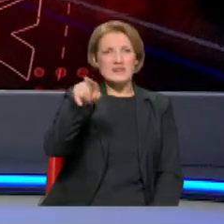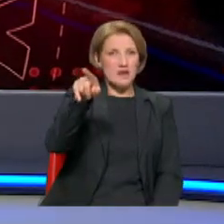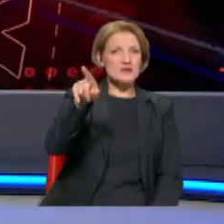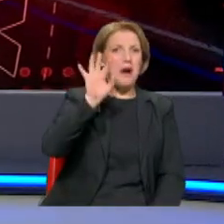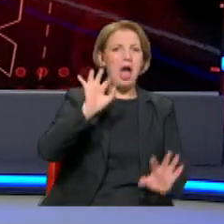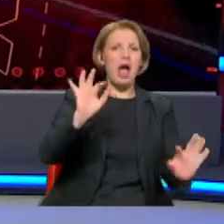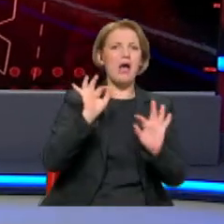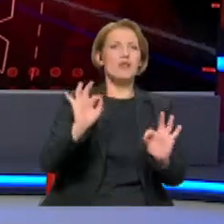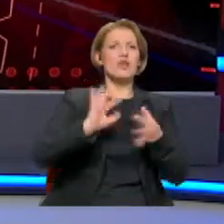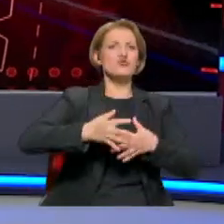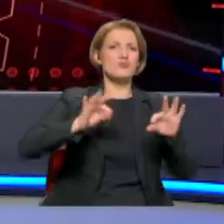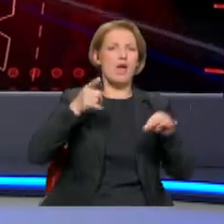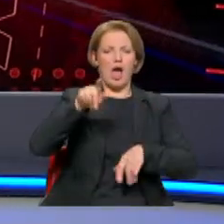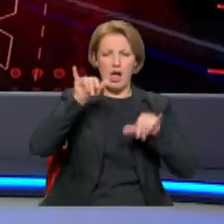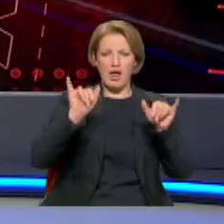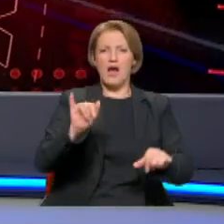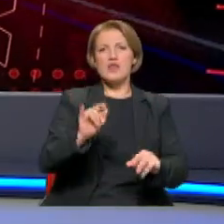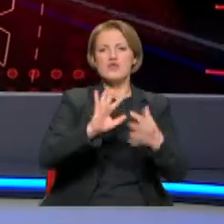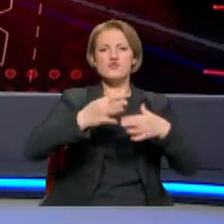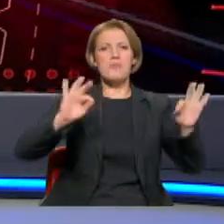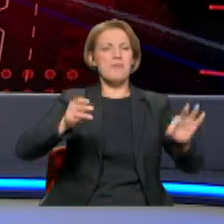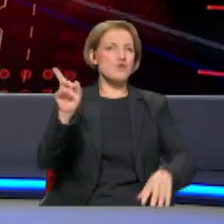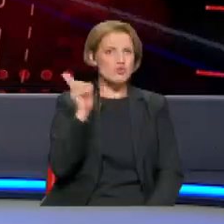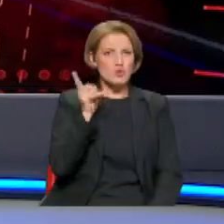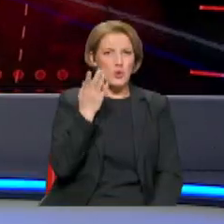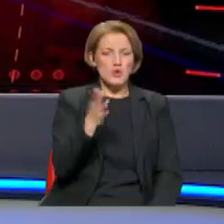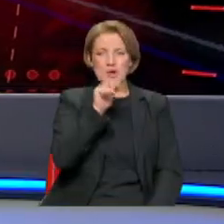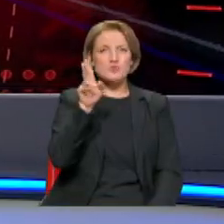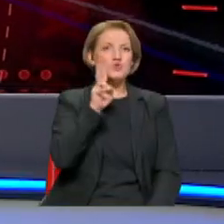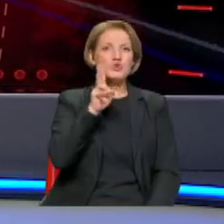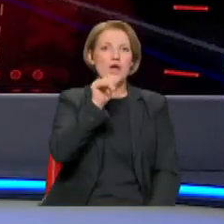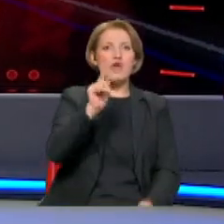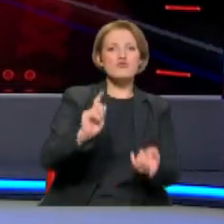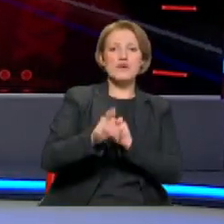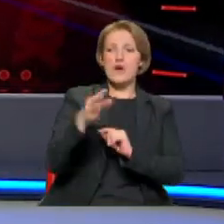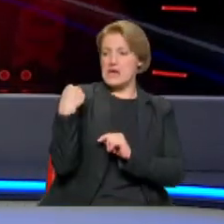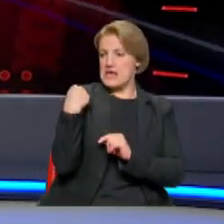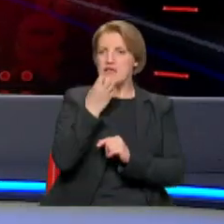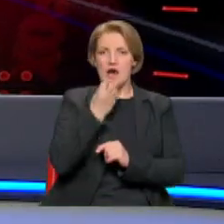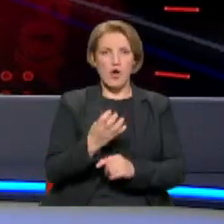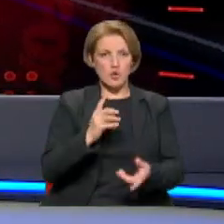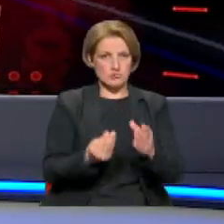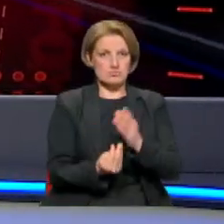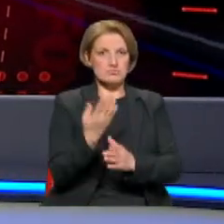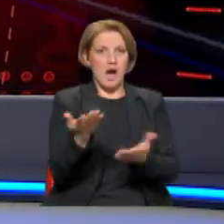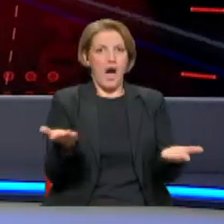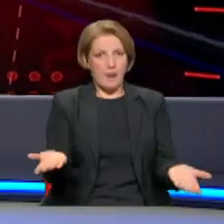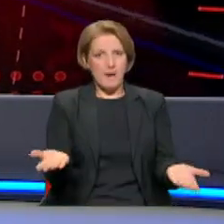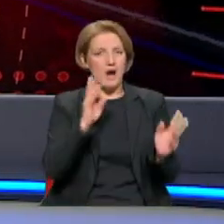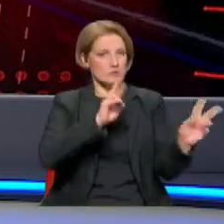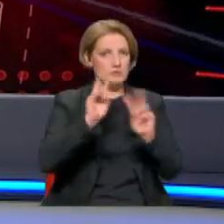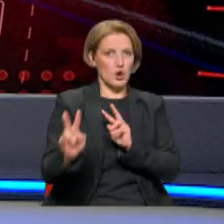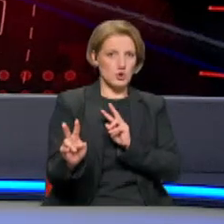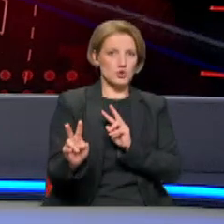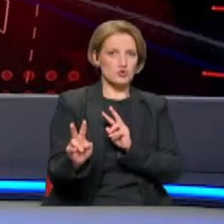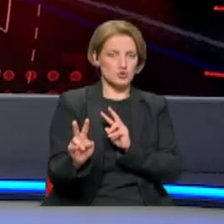dinliyoruz hep aynı sözleri işitiyoruz ve sonuç hiç değişmiyor işte yeni kadrolar oluşturuluyor ama görüyoruz